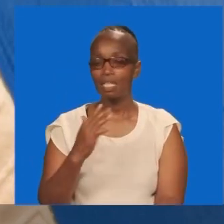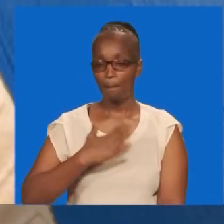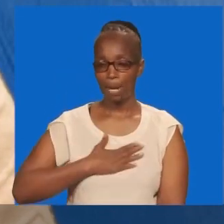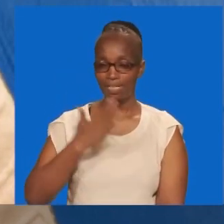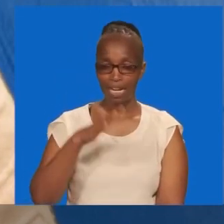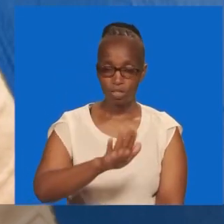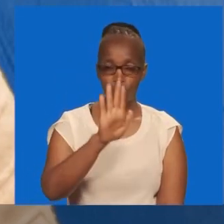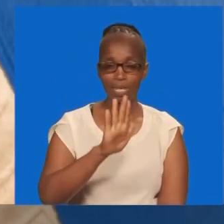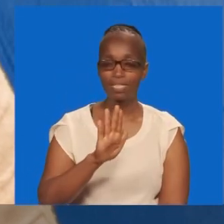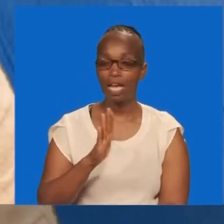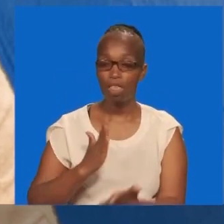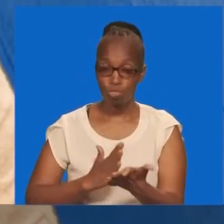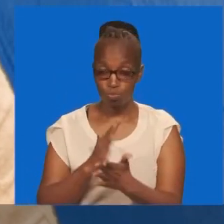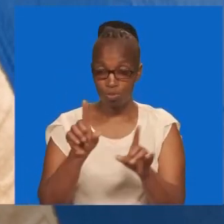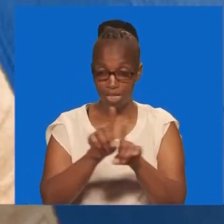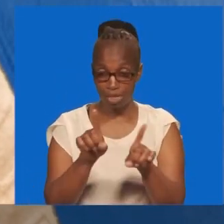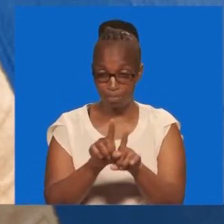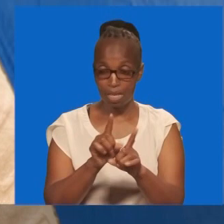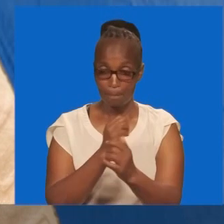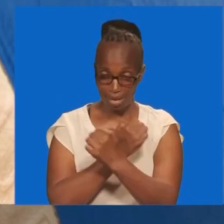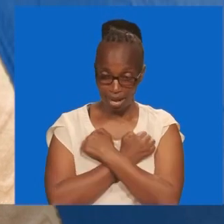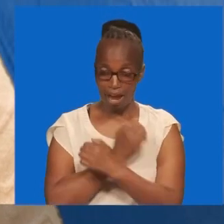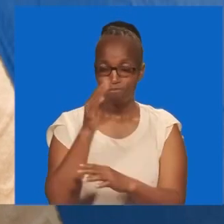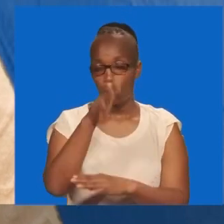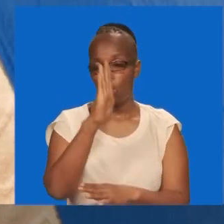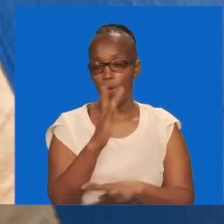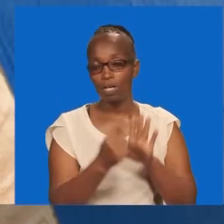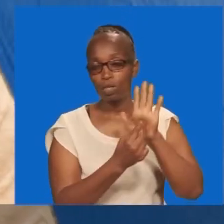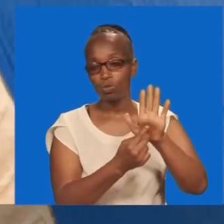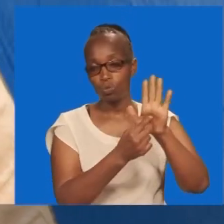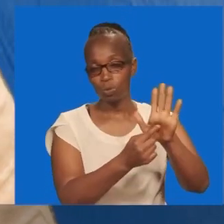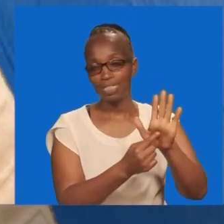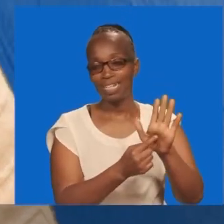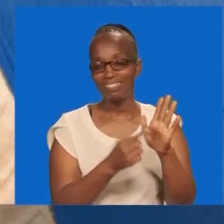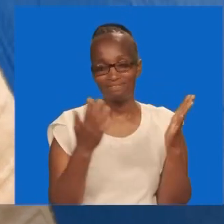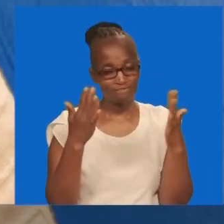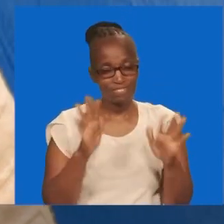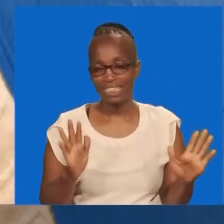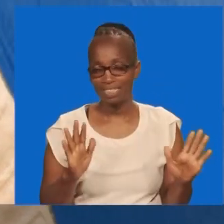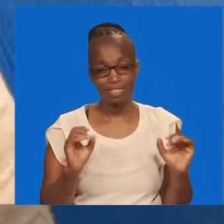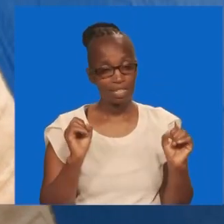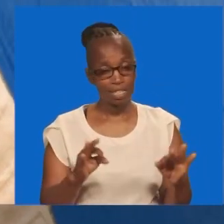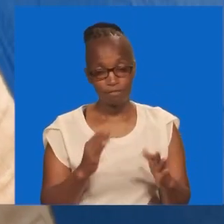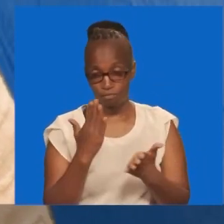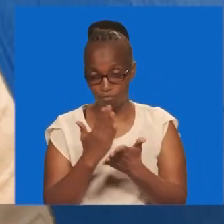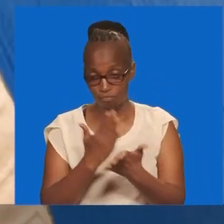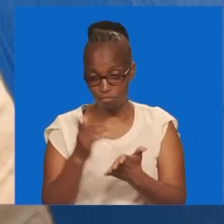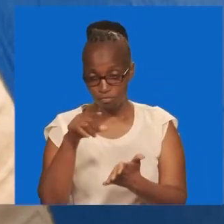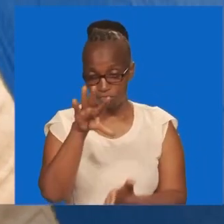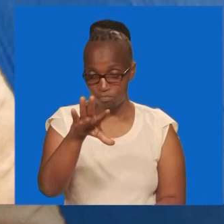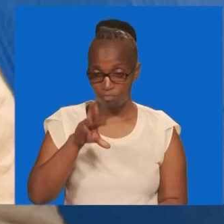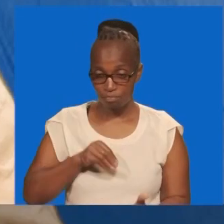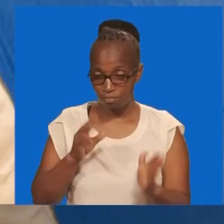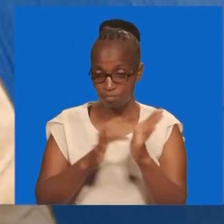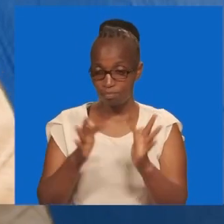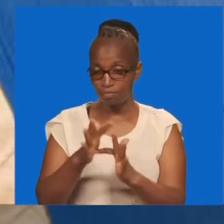Mpenzi mtazamaji, kwa sababu ya huo upendo, Mwenyezi Mungu akatuonyesha upendo. Wakati huu, wewe kama